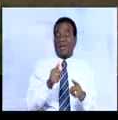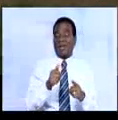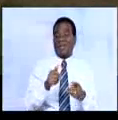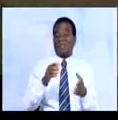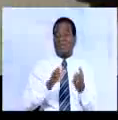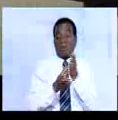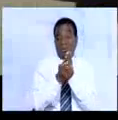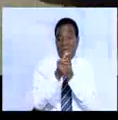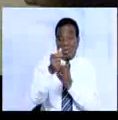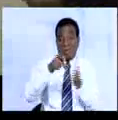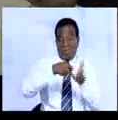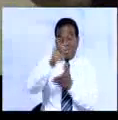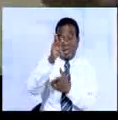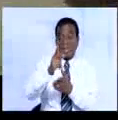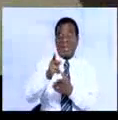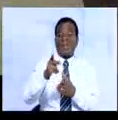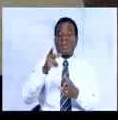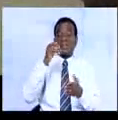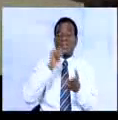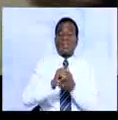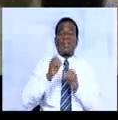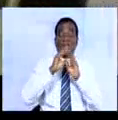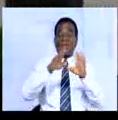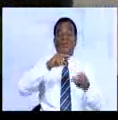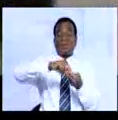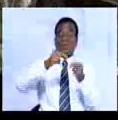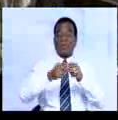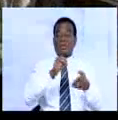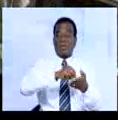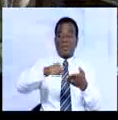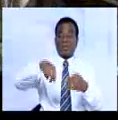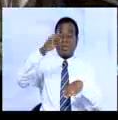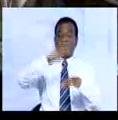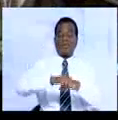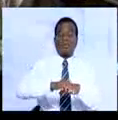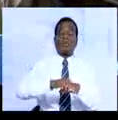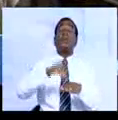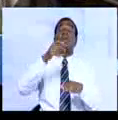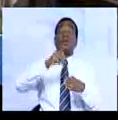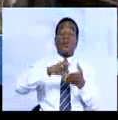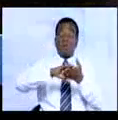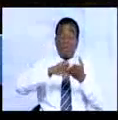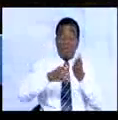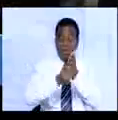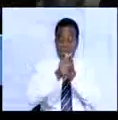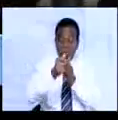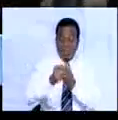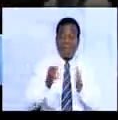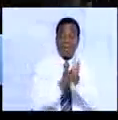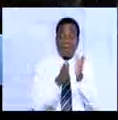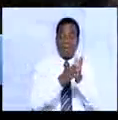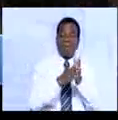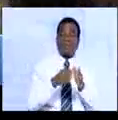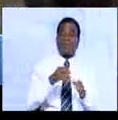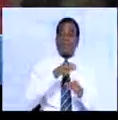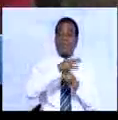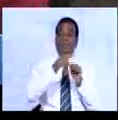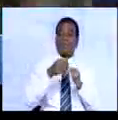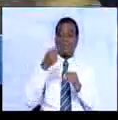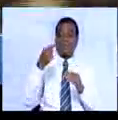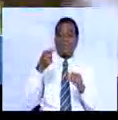la majorité des parents, c'est souvent à la lumière des chiffres inscrits sur le bulletin scolaire que le compteur se met en marche. Pour